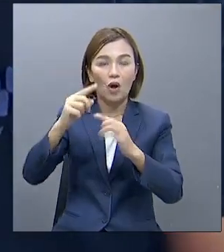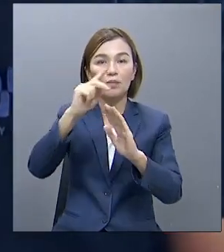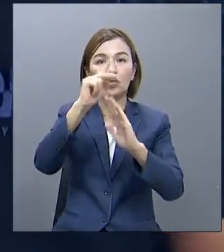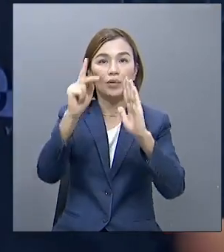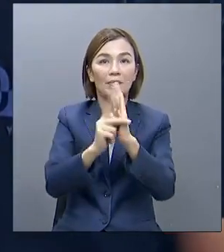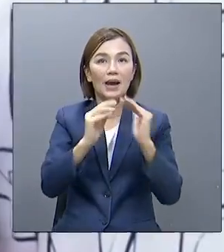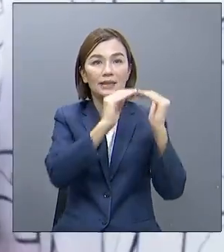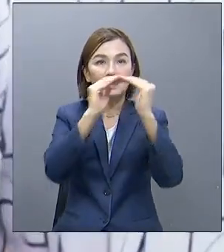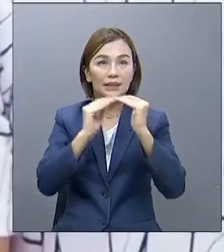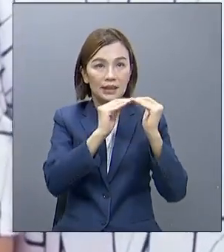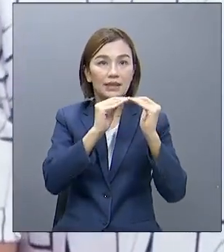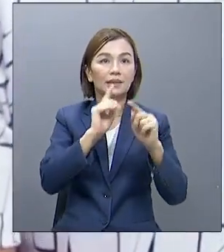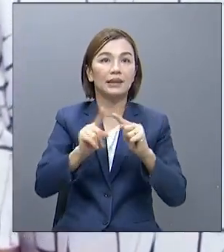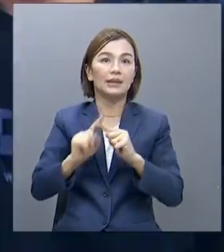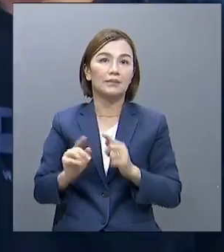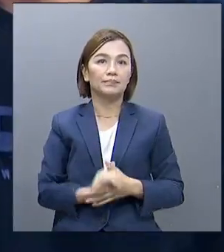ต่างๆด้วยค่ะ